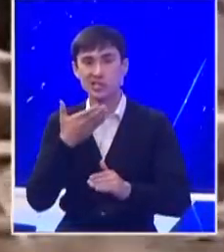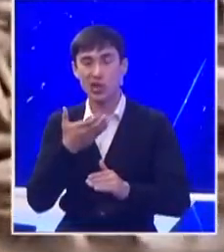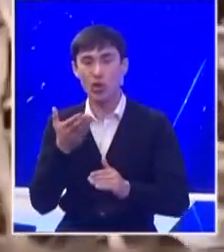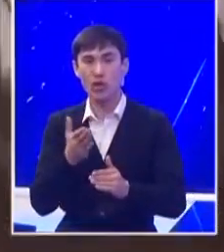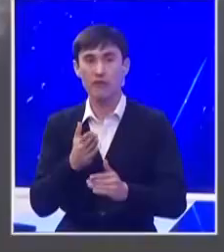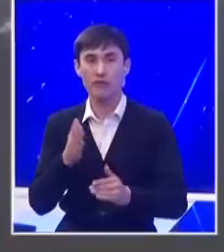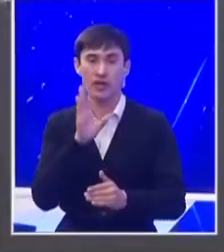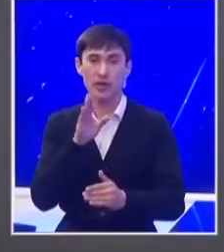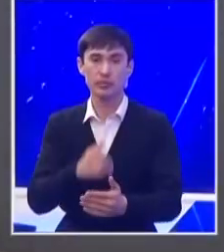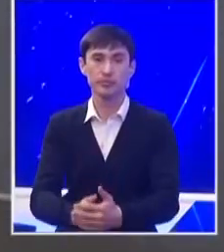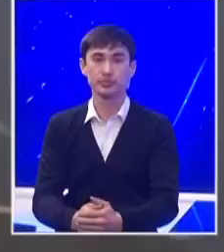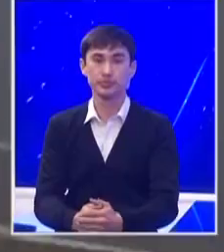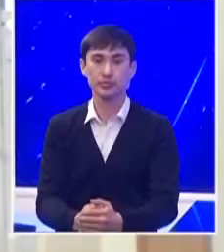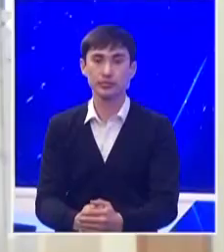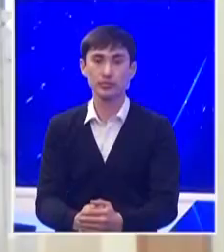воде.